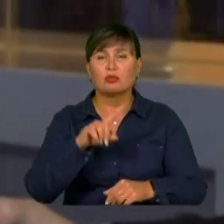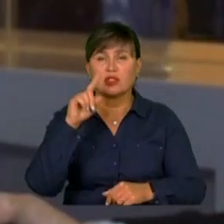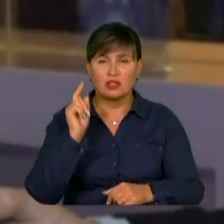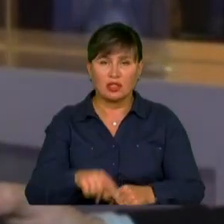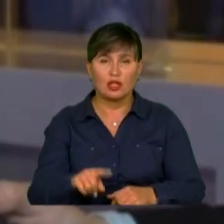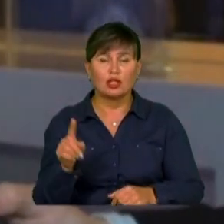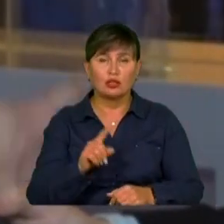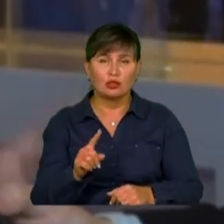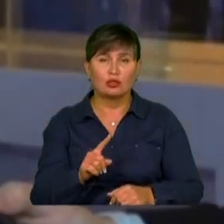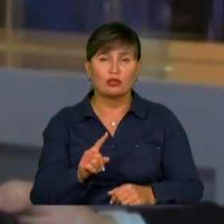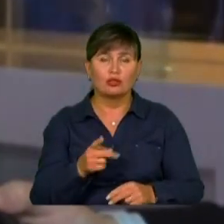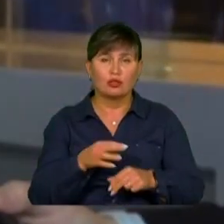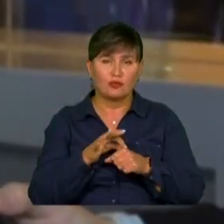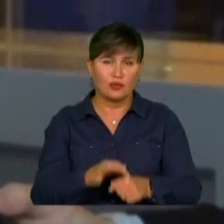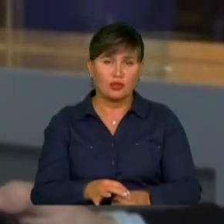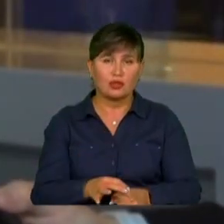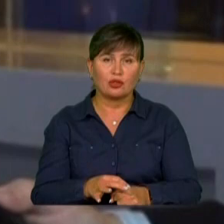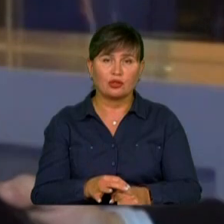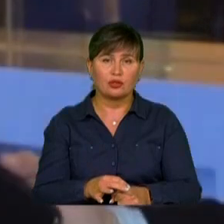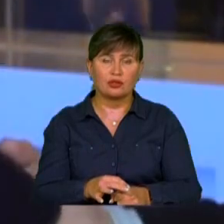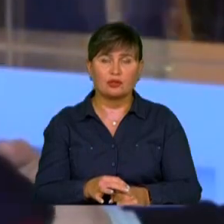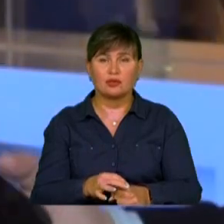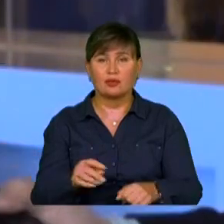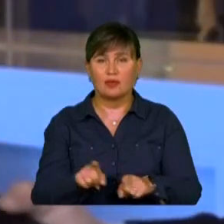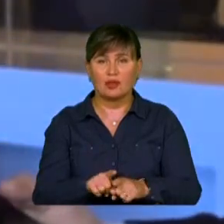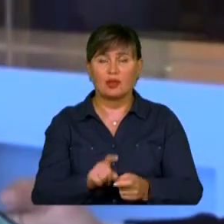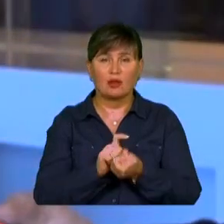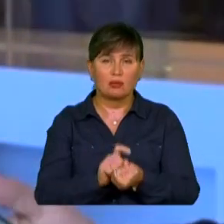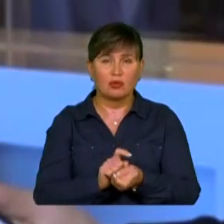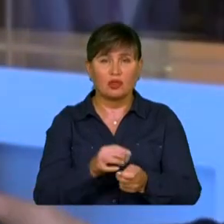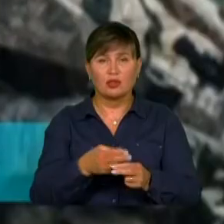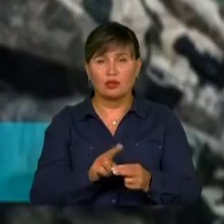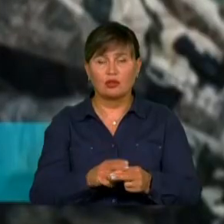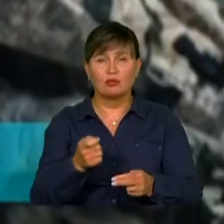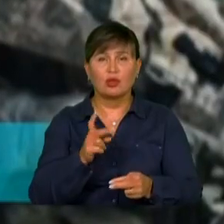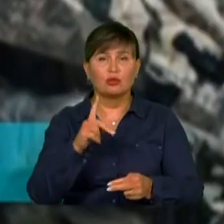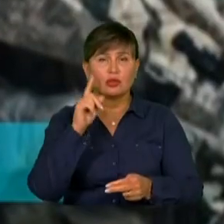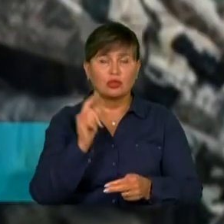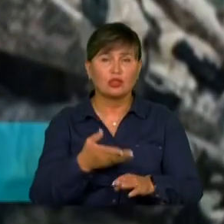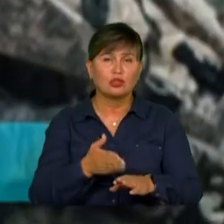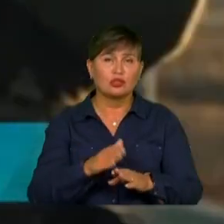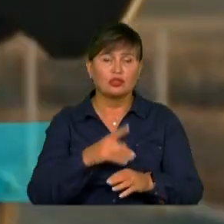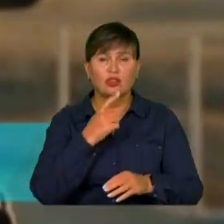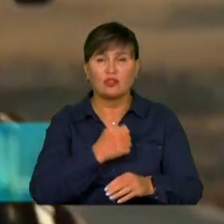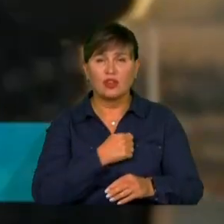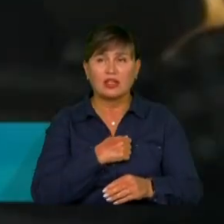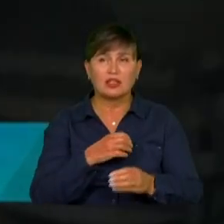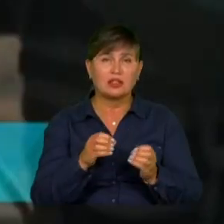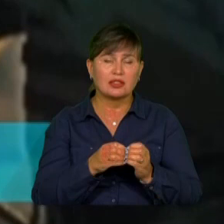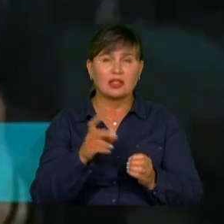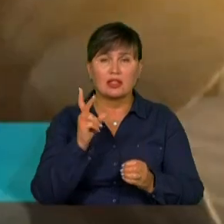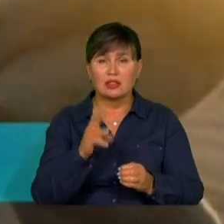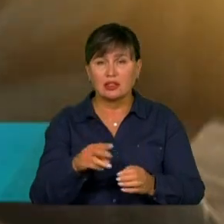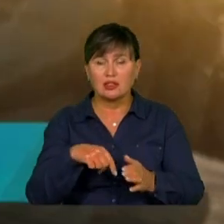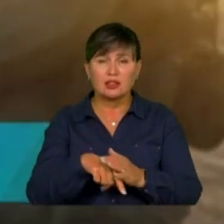что и ведется, скажем так, битва, от которой мало кто знает. Тяжелый военный снаряд в десяток килограмм,